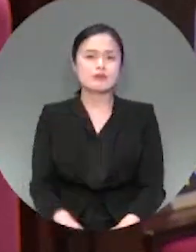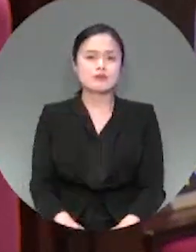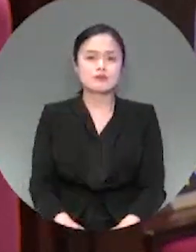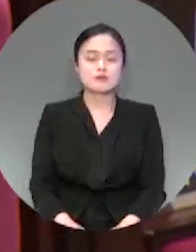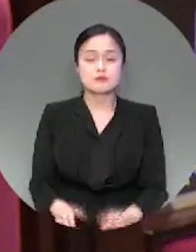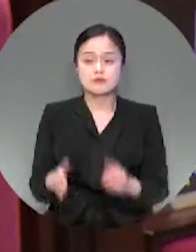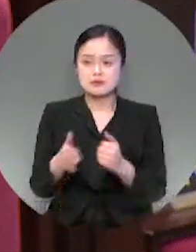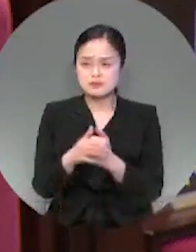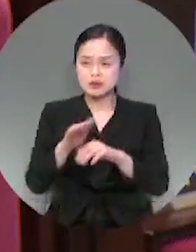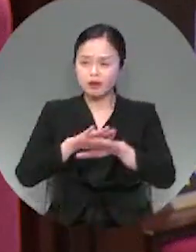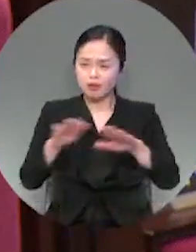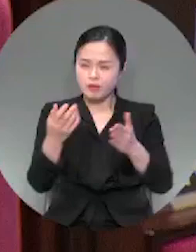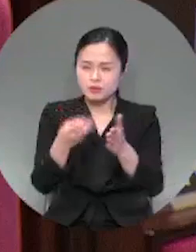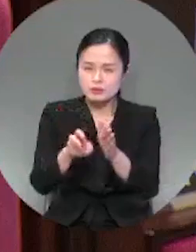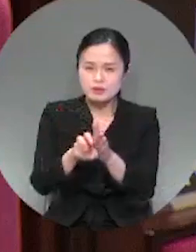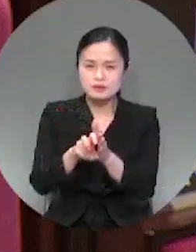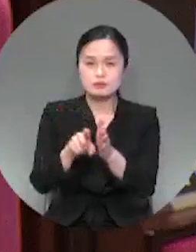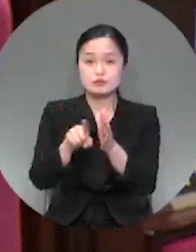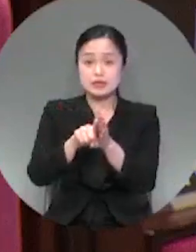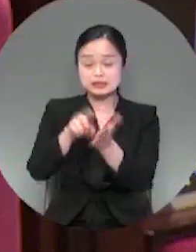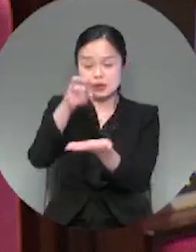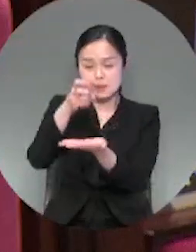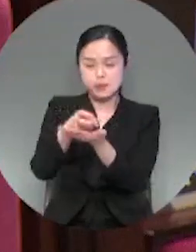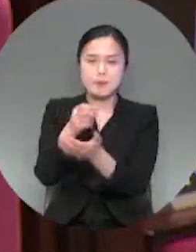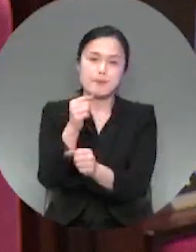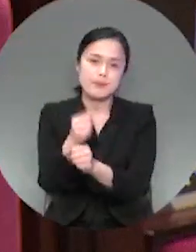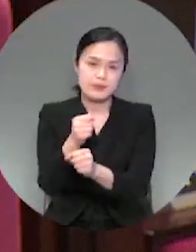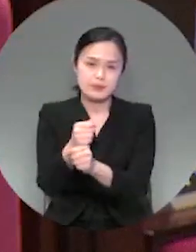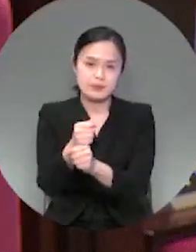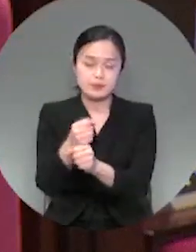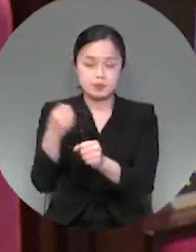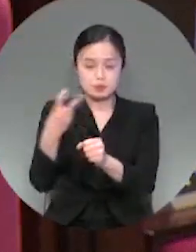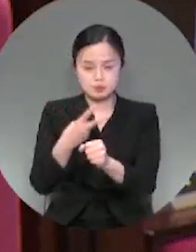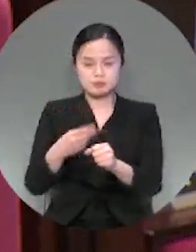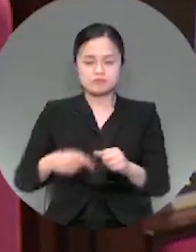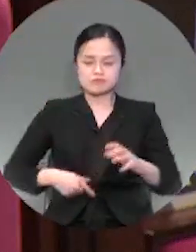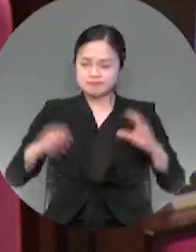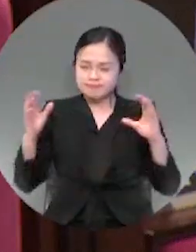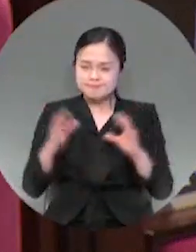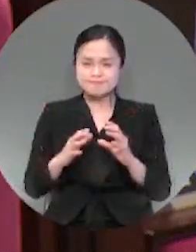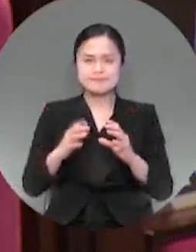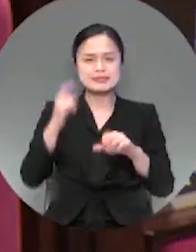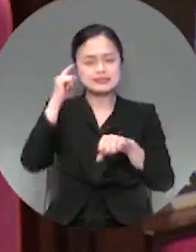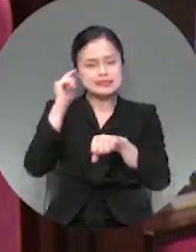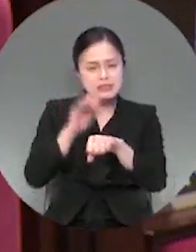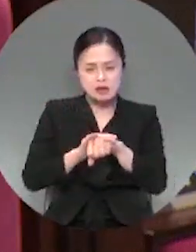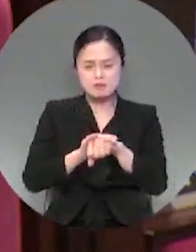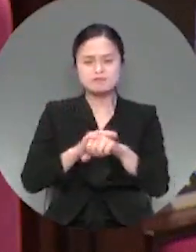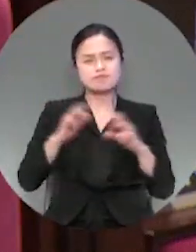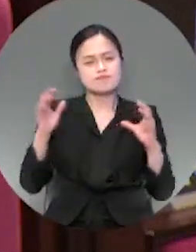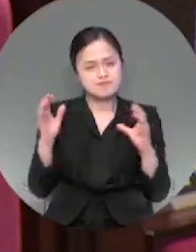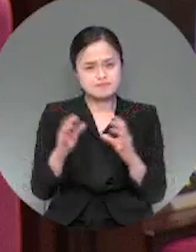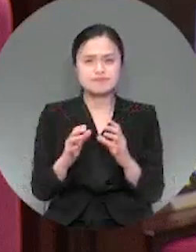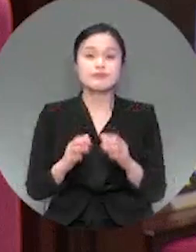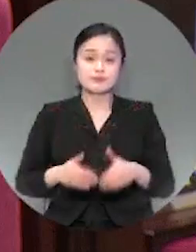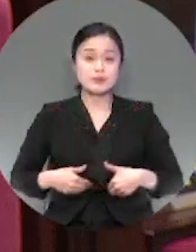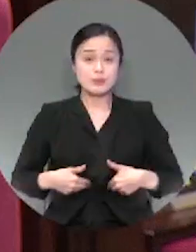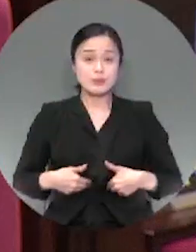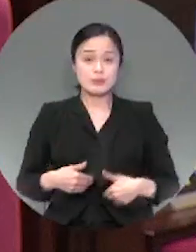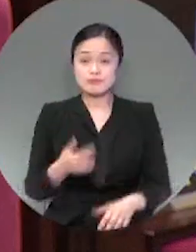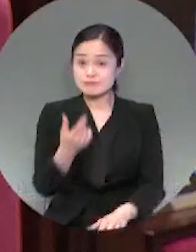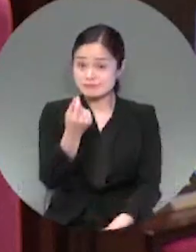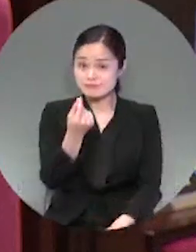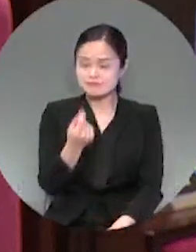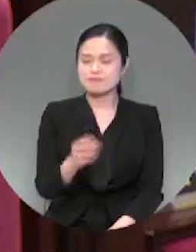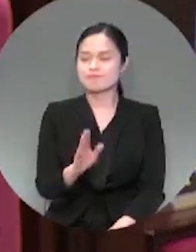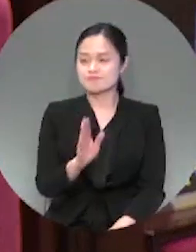제도도 만들고, 절차도 만들고, 힘과 지혜를 모아야 되지 않겠습니까? 예, 그렇습니다. 예. 예.